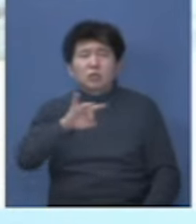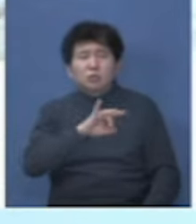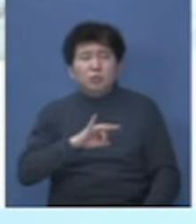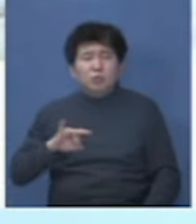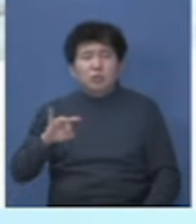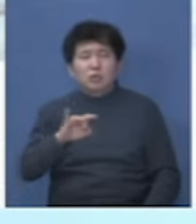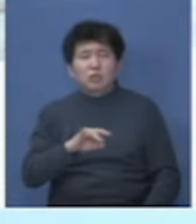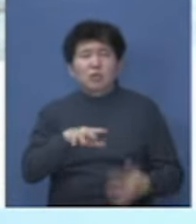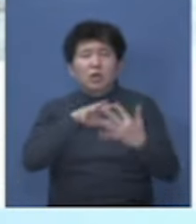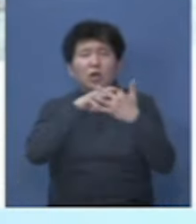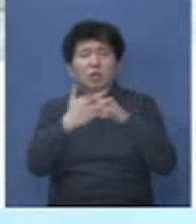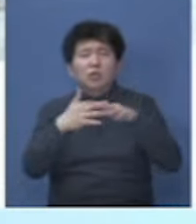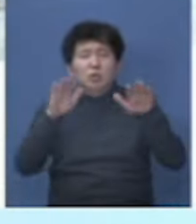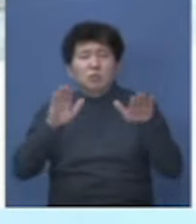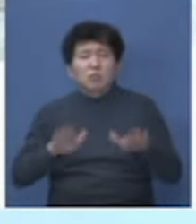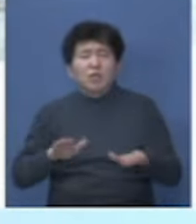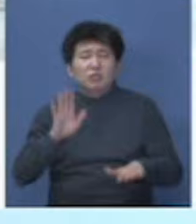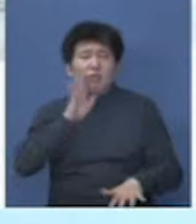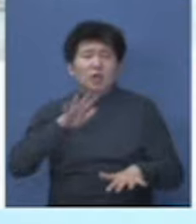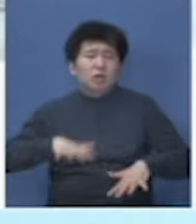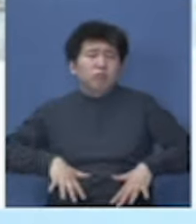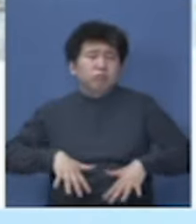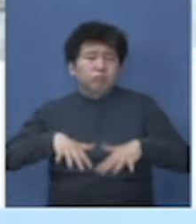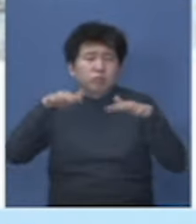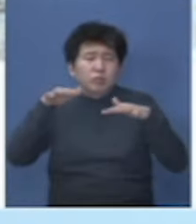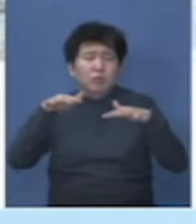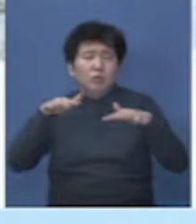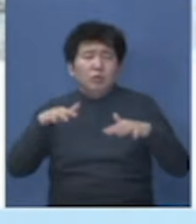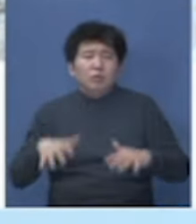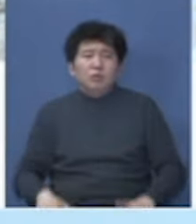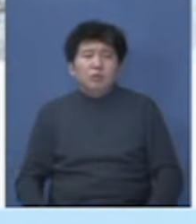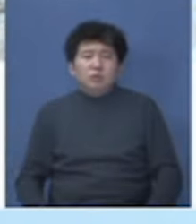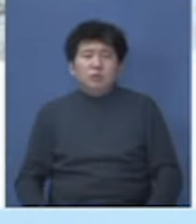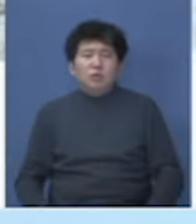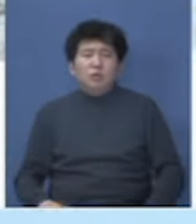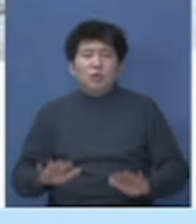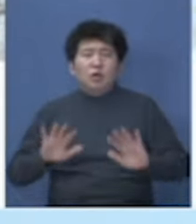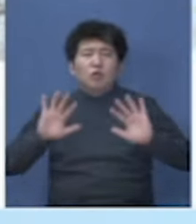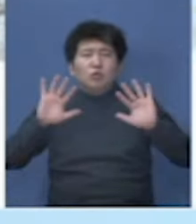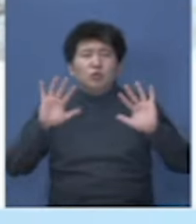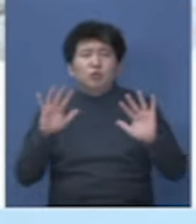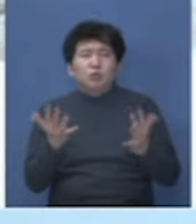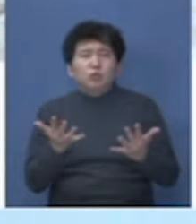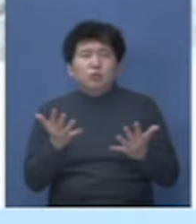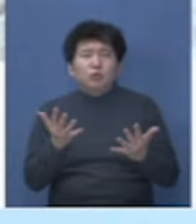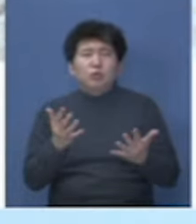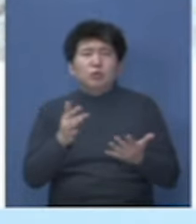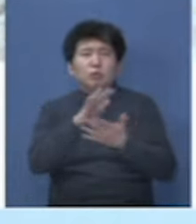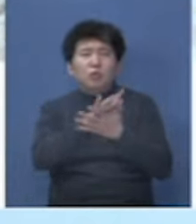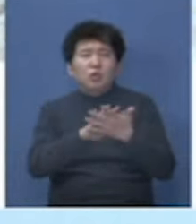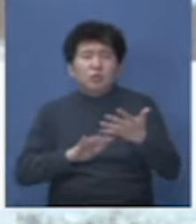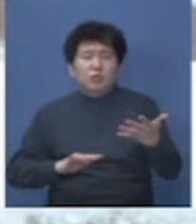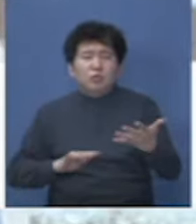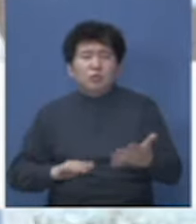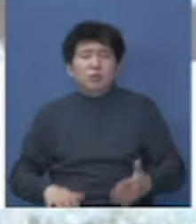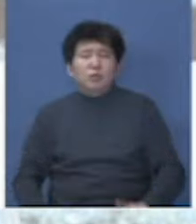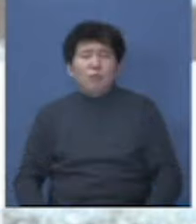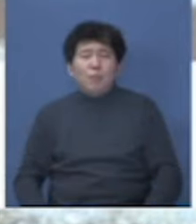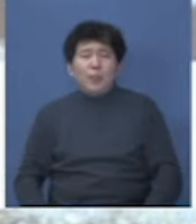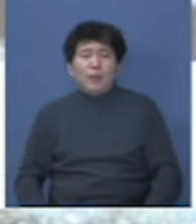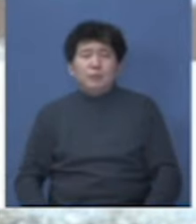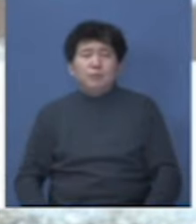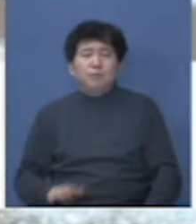түкпір-түкпірінде ауылдық елді мекендерде су басу жағдайлар болып жатыр. Міне осы жағдайды біз Шығыс Қазақстан облысында болдырмас үшін осы